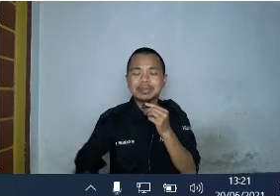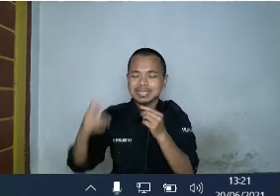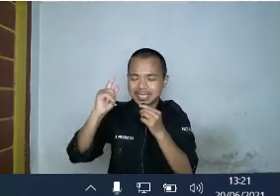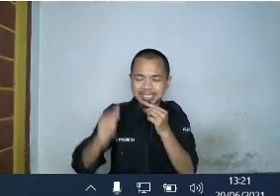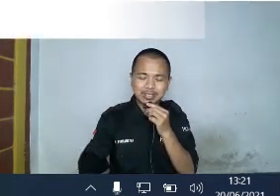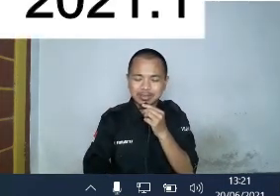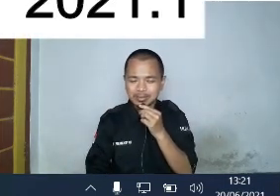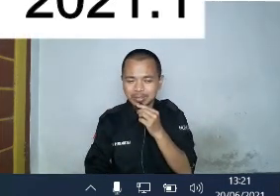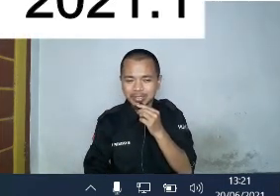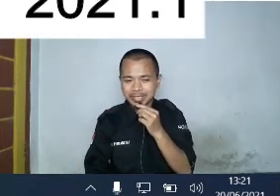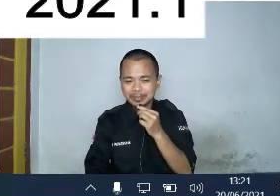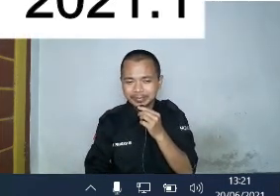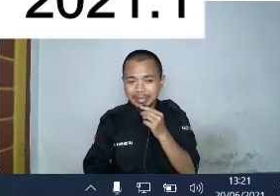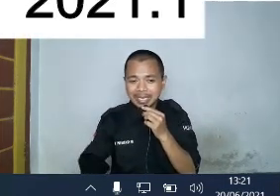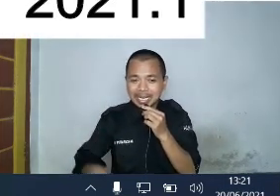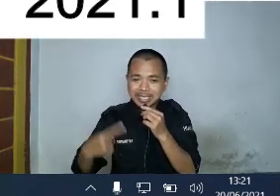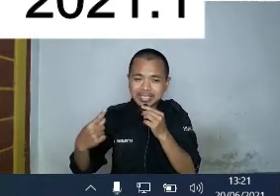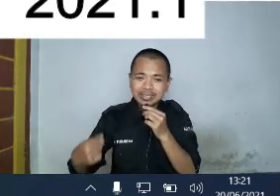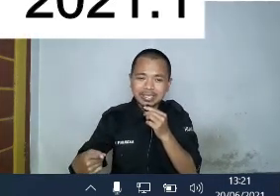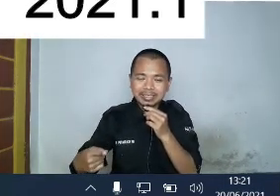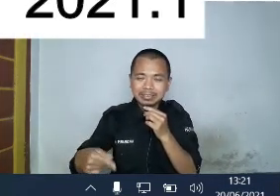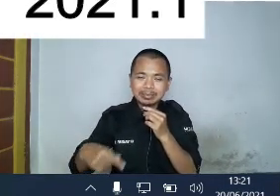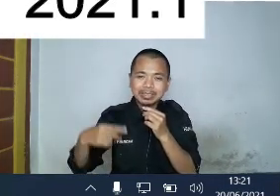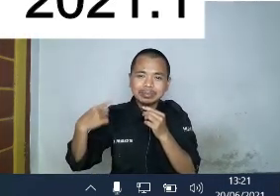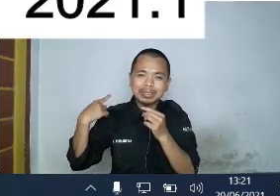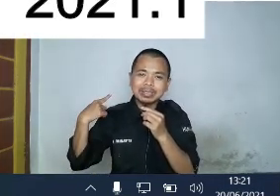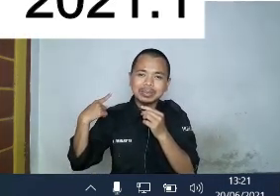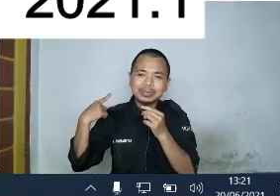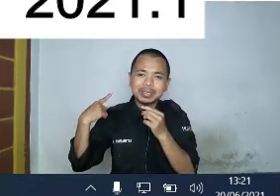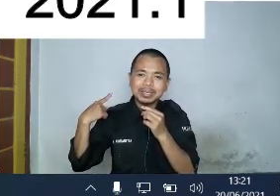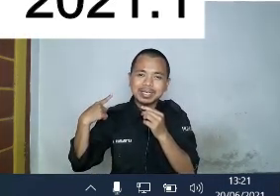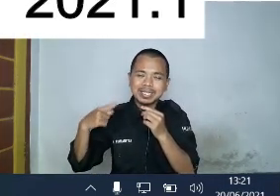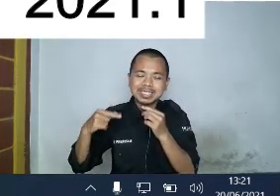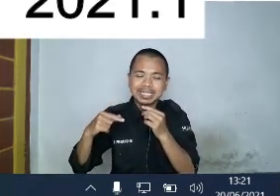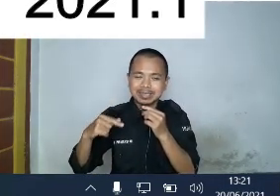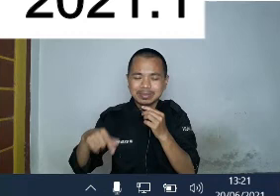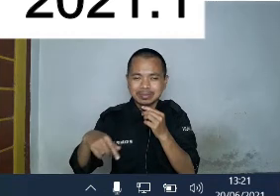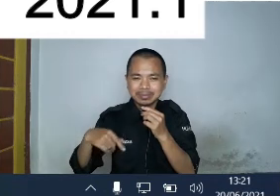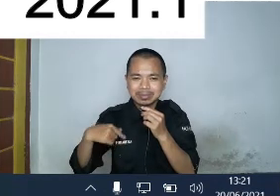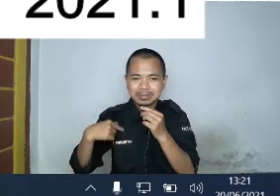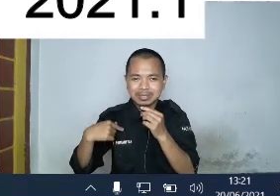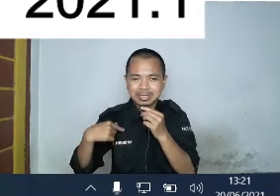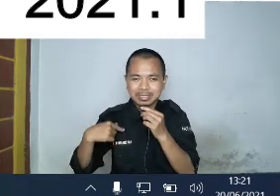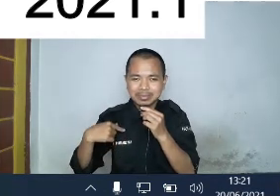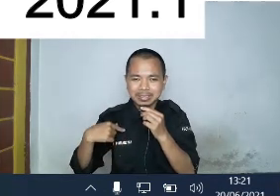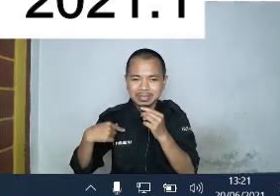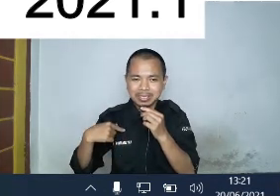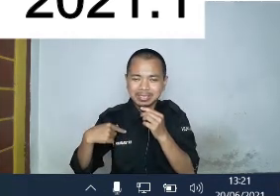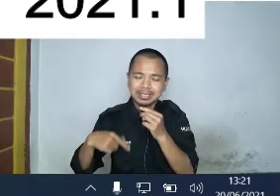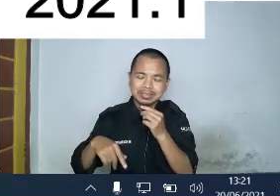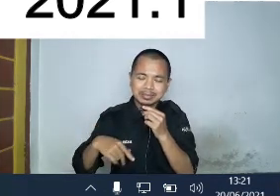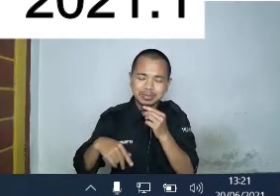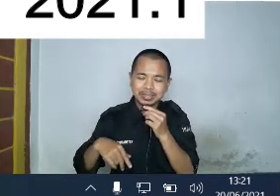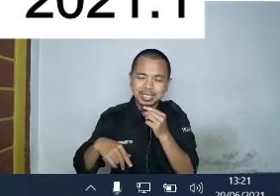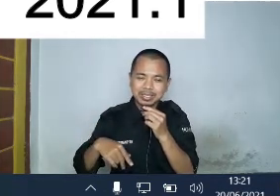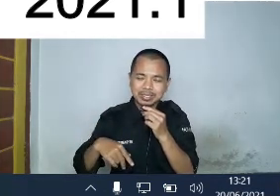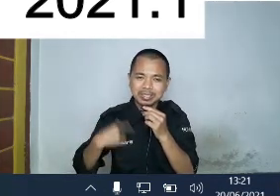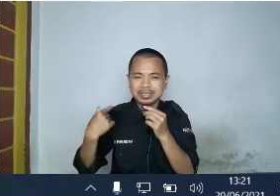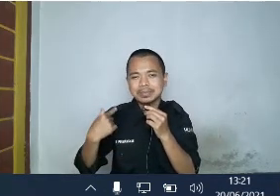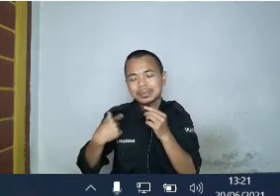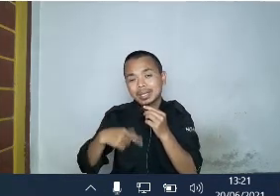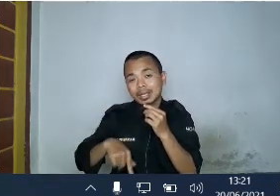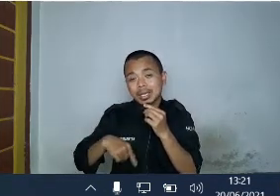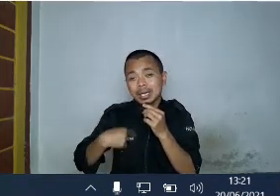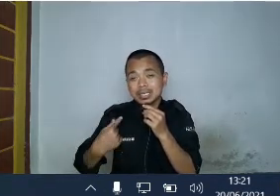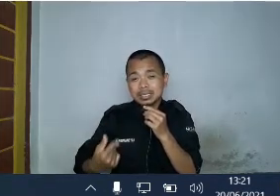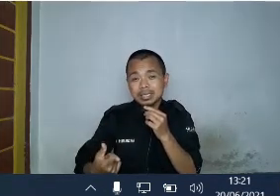Hai misalkan misalnya contoh-contoh ya hari Senin temen-temen Itu hari Seninnya saya nyanyi batin tanggal Ya pokoknya hari